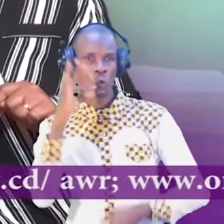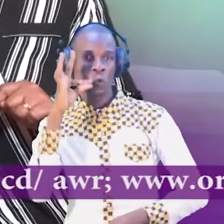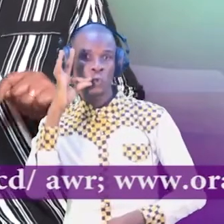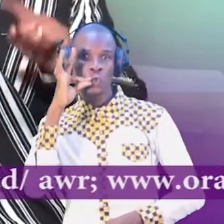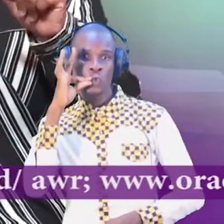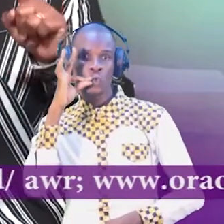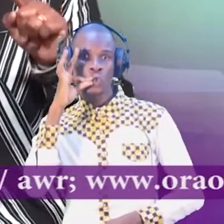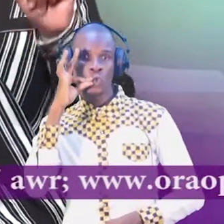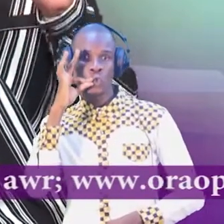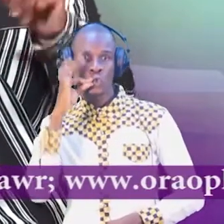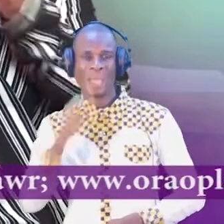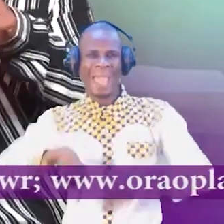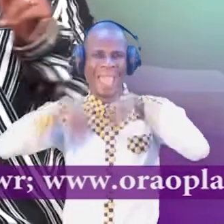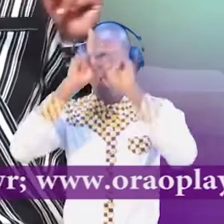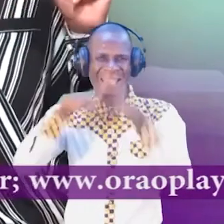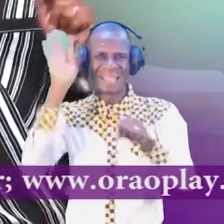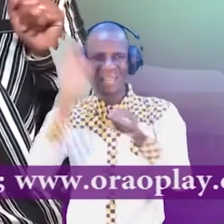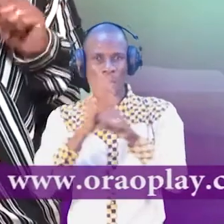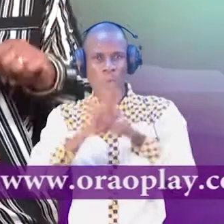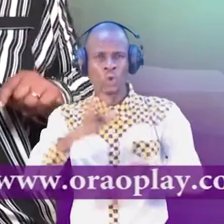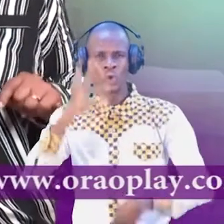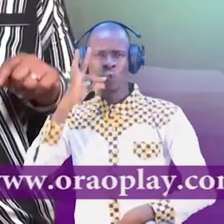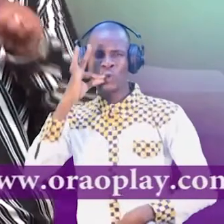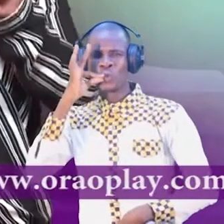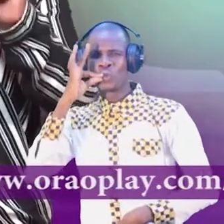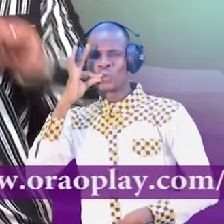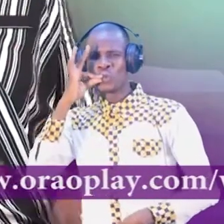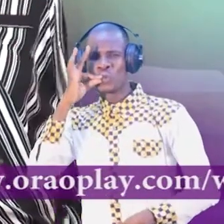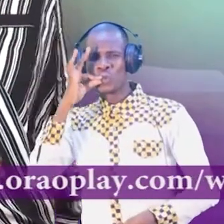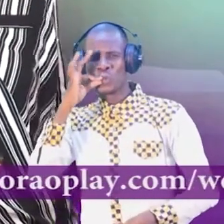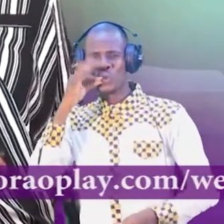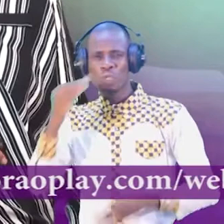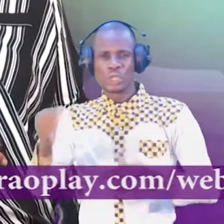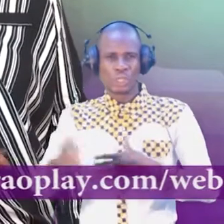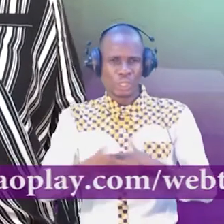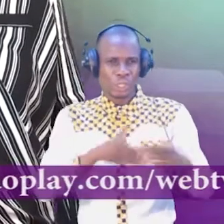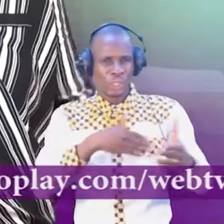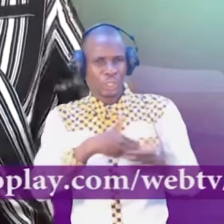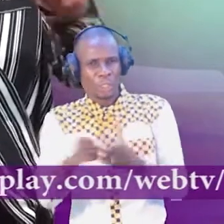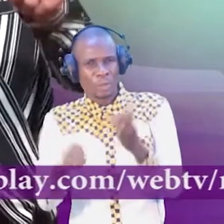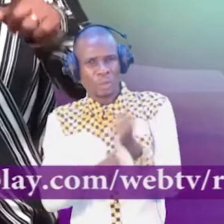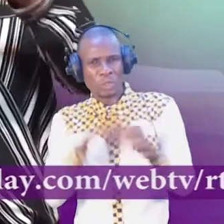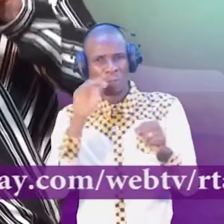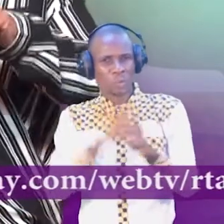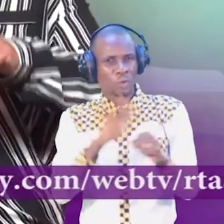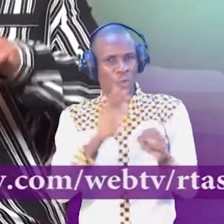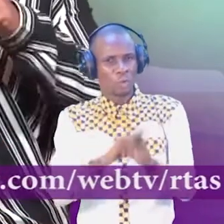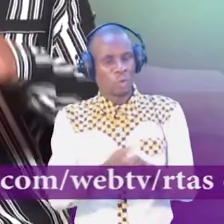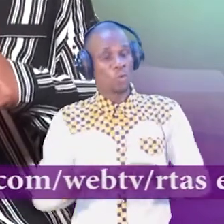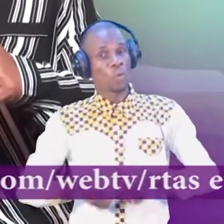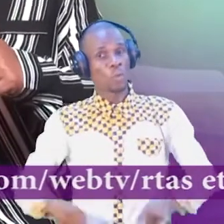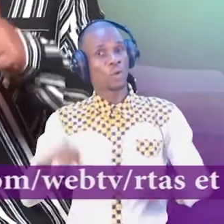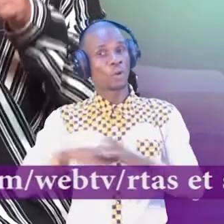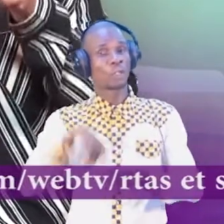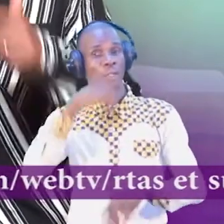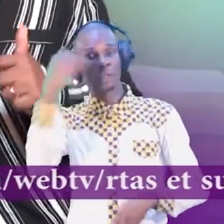ya mokili. Likaya ezali koboma pene ya 8 millions ya bato mbula na mbula mpe moko